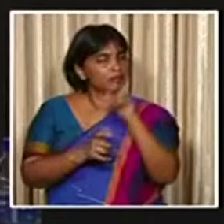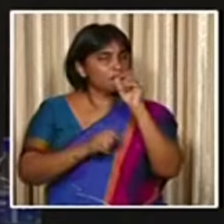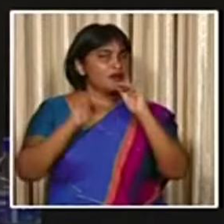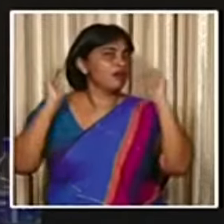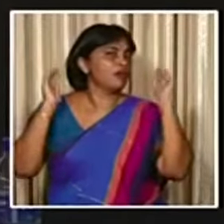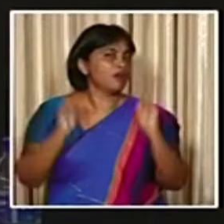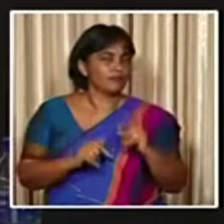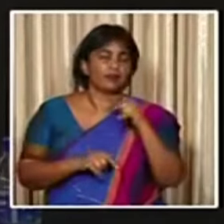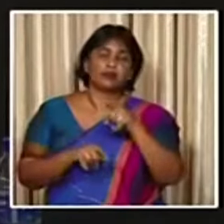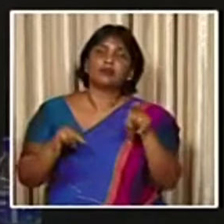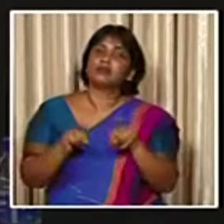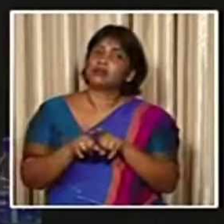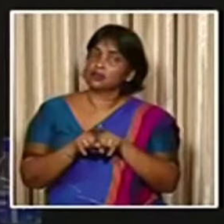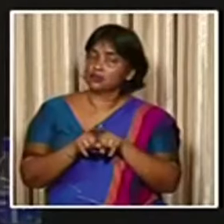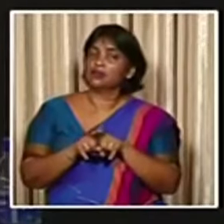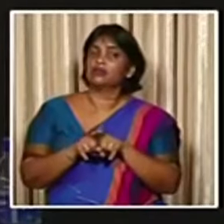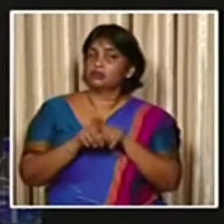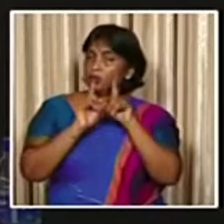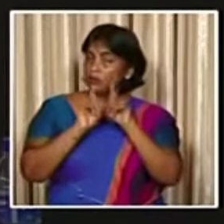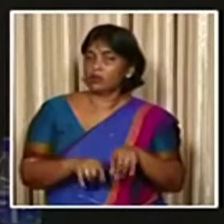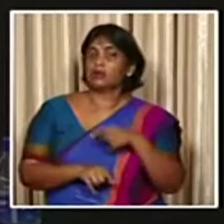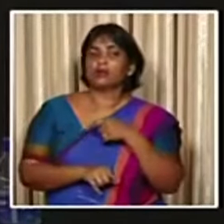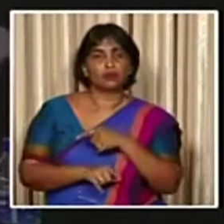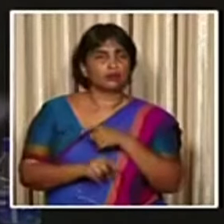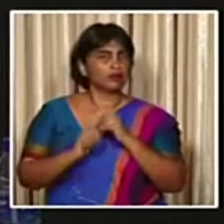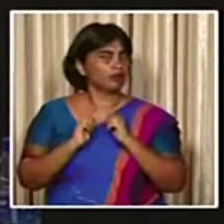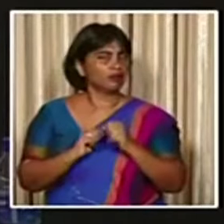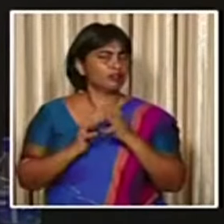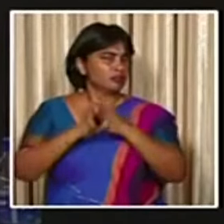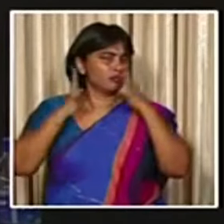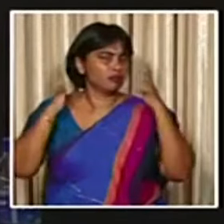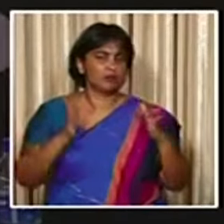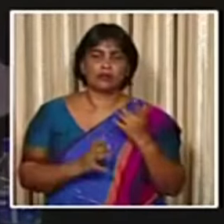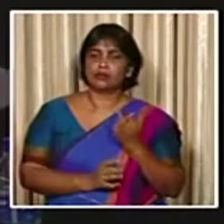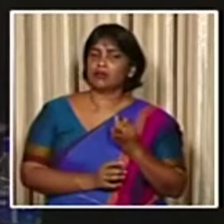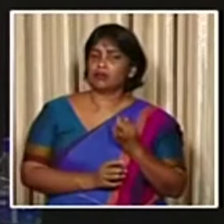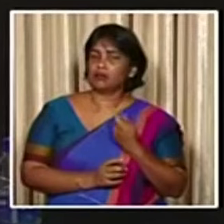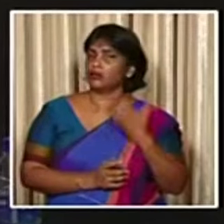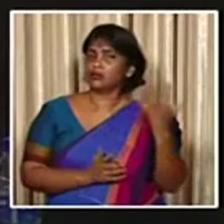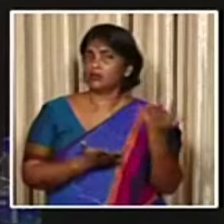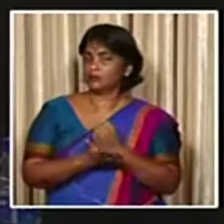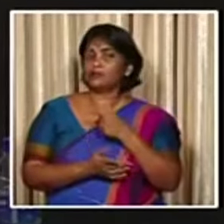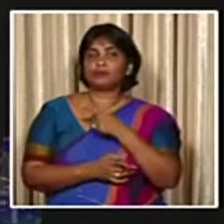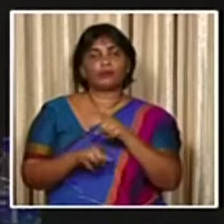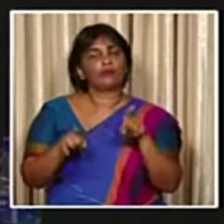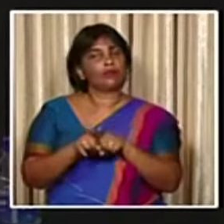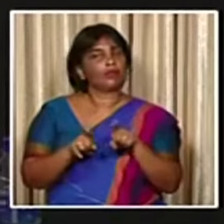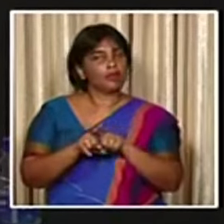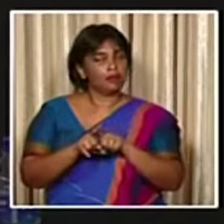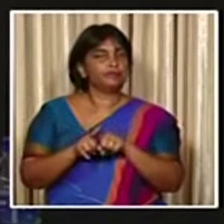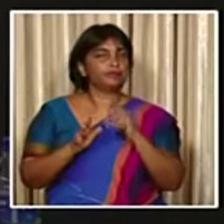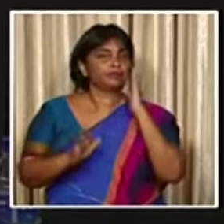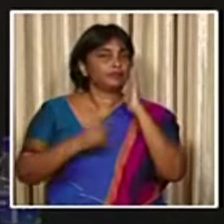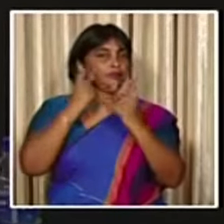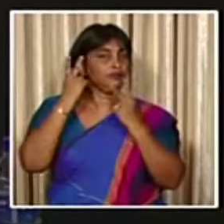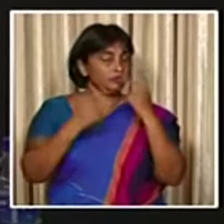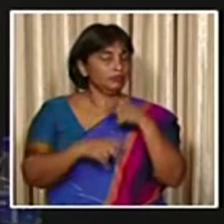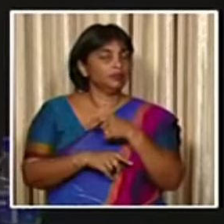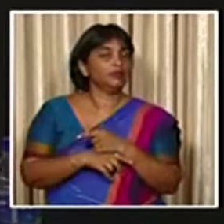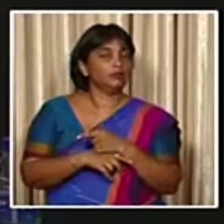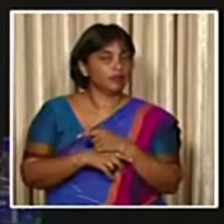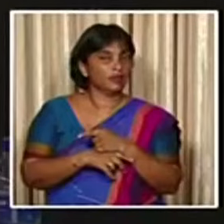ප්‍රමාණය අඩු ඇති. එතකොට එහෙම තත්ත්වයක් තියෙද්දි ඇයි මෙච්චර විශාල මුදලක් අය කරන්නේ? එක පැත්තකින් අපි